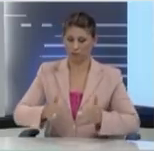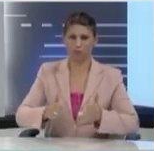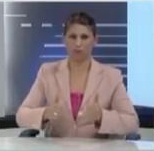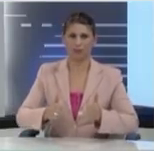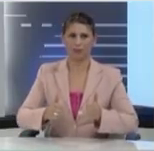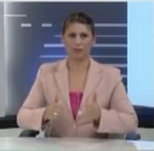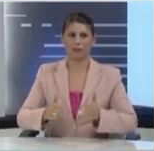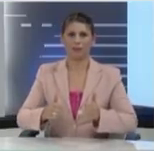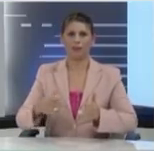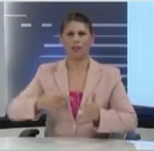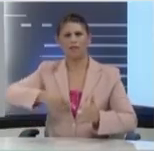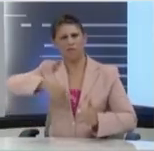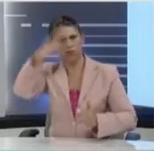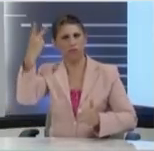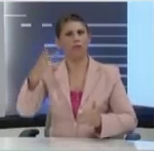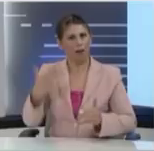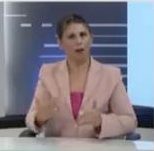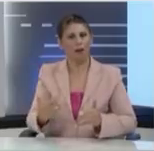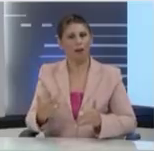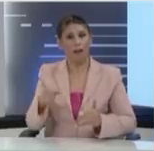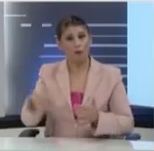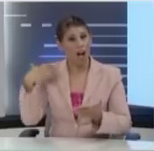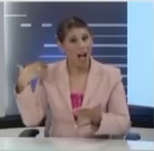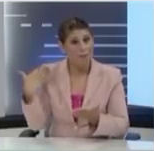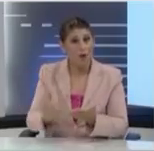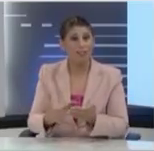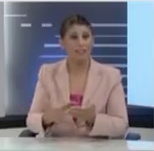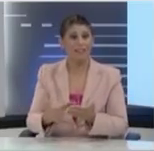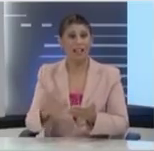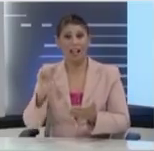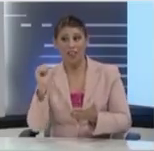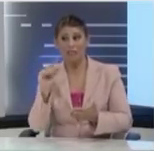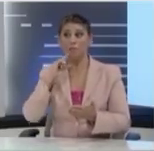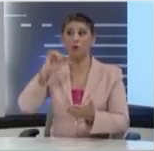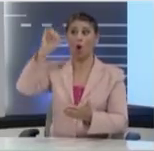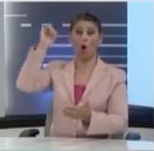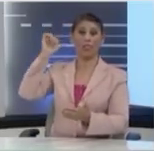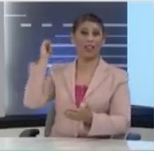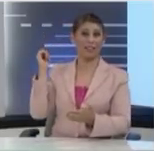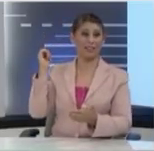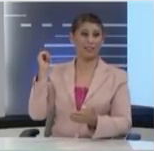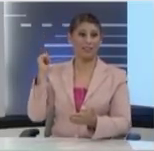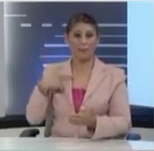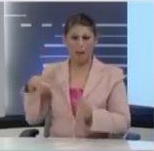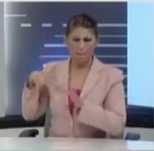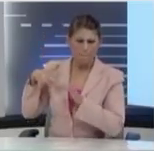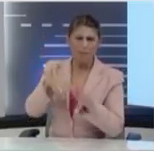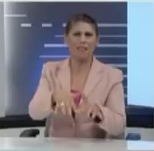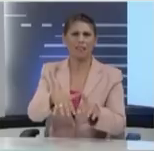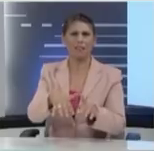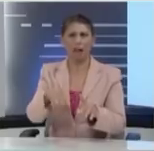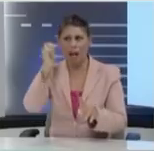με πολιτικό δράσος. Το αποδείξατε αυτό χθες και προχθές με την επίθεσή σας,